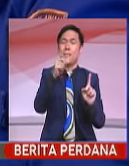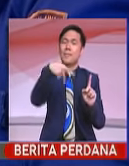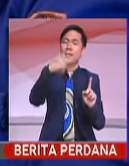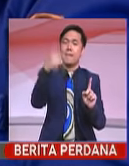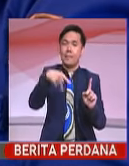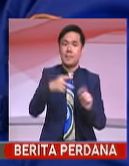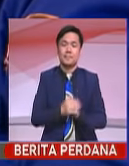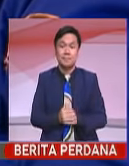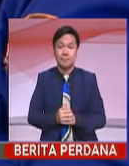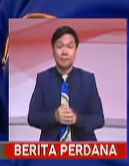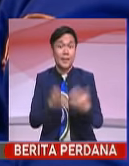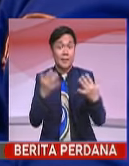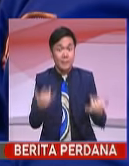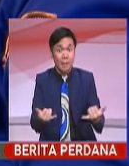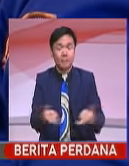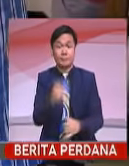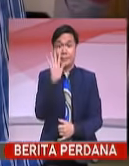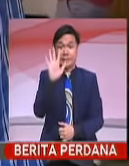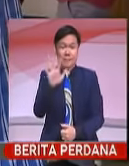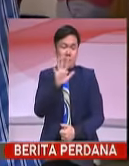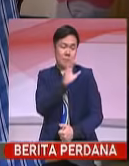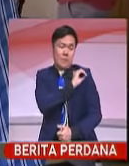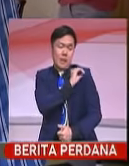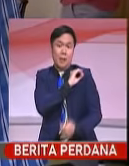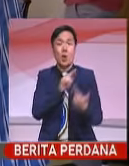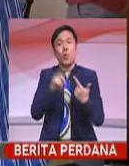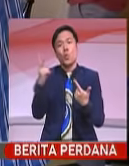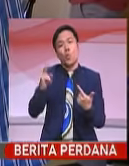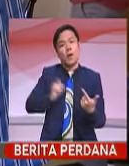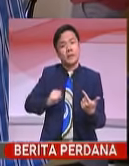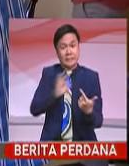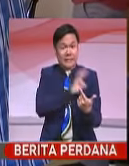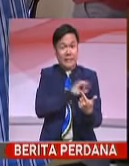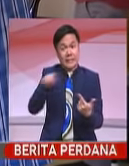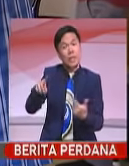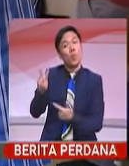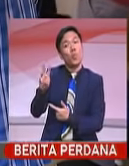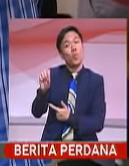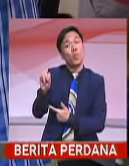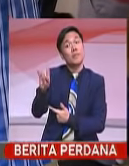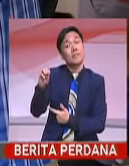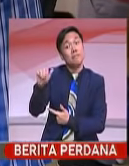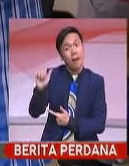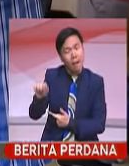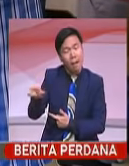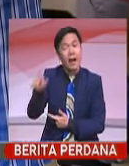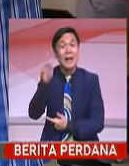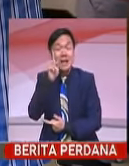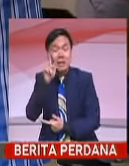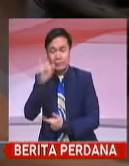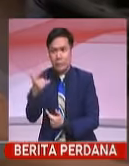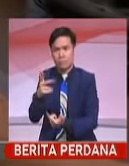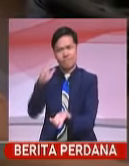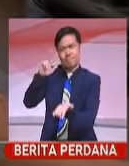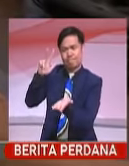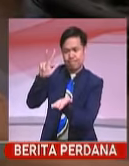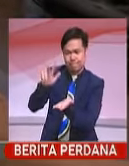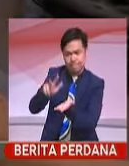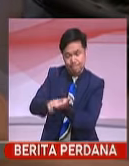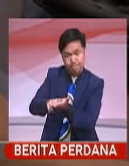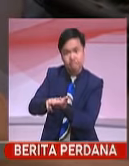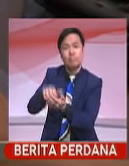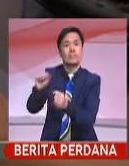Pergerakan. Setakat ini, 5 pegawai dan 2 kakitangan di Wisma Darul Aman disahkan positif